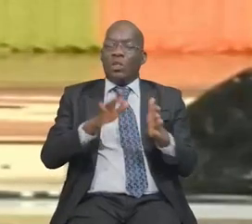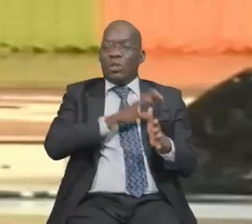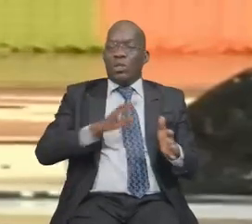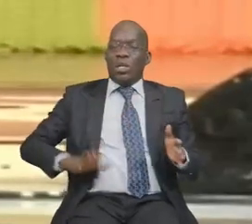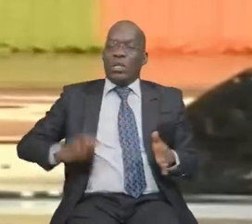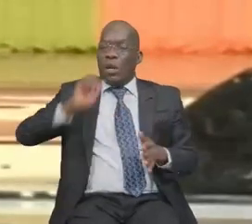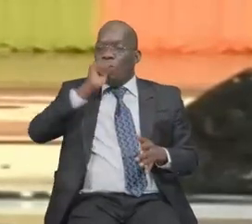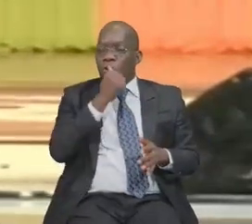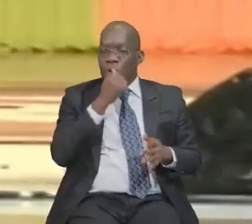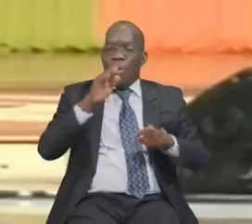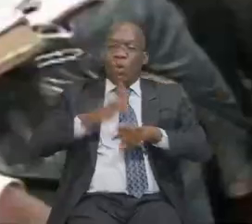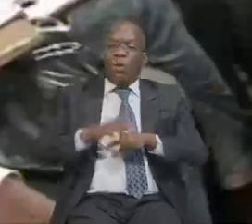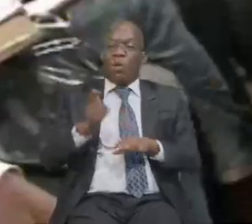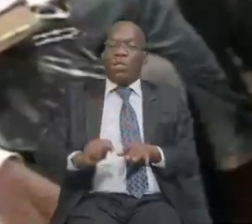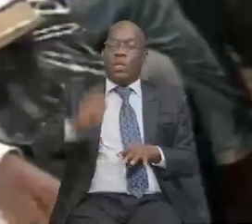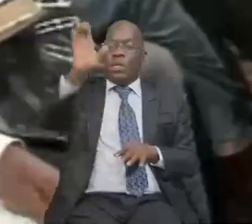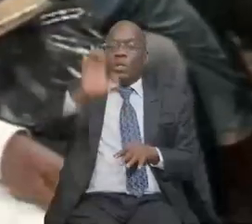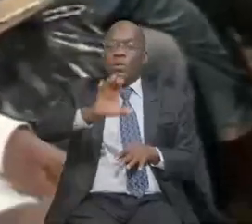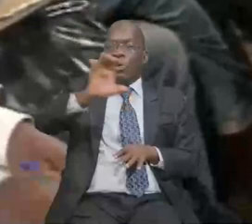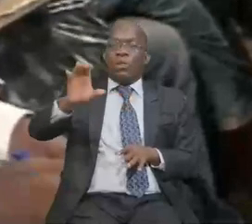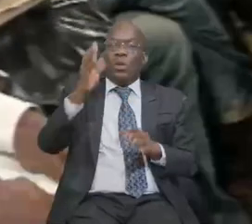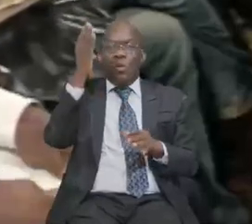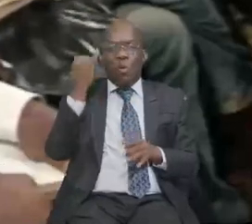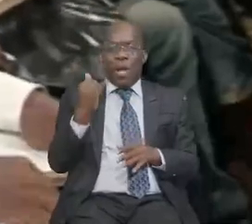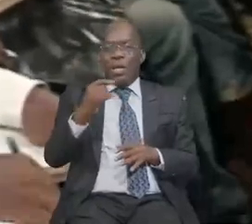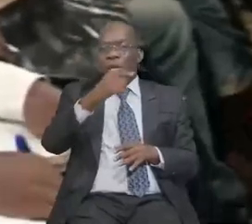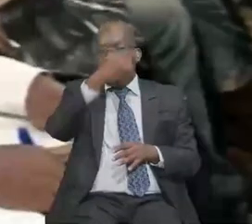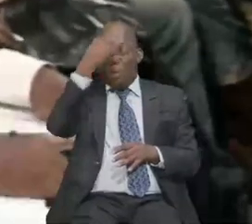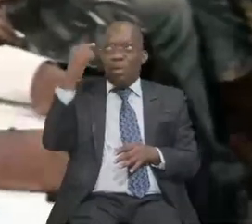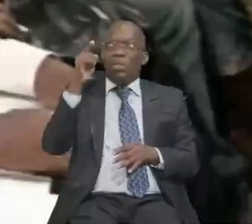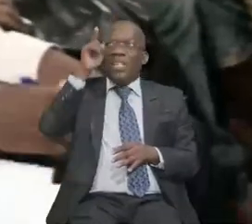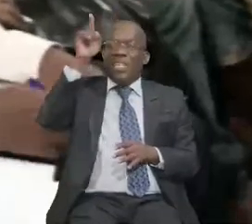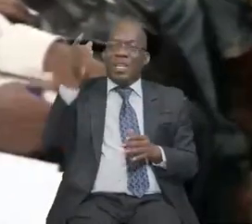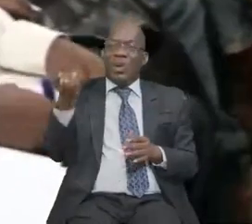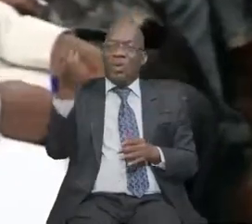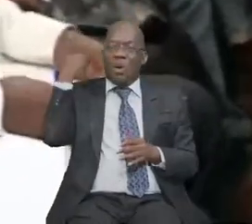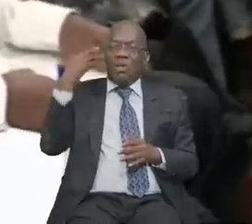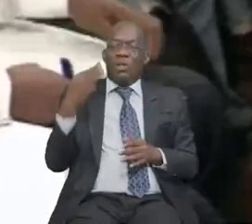Pourquoi? Mais il était blessé pour nos péchés,